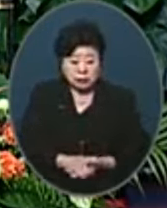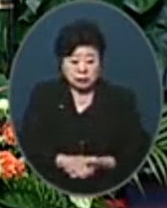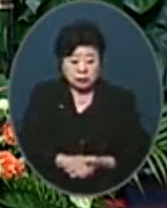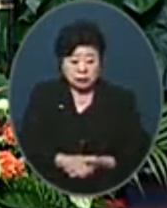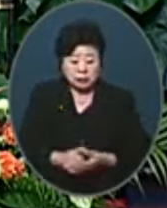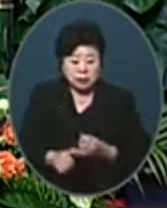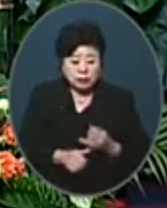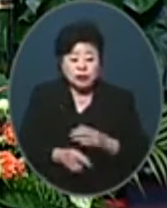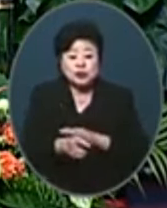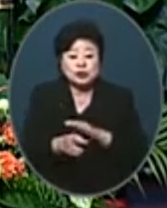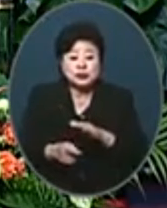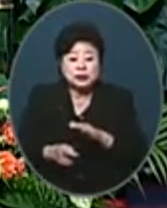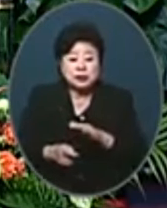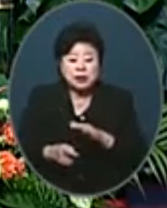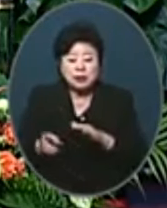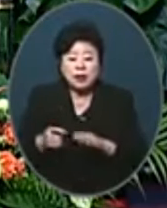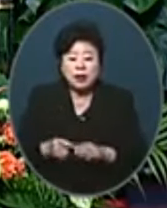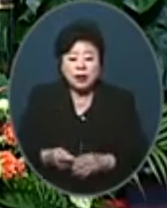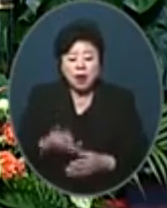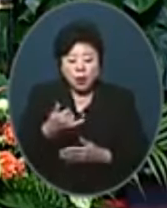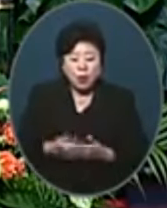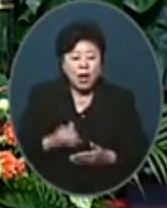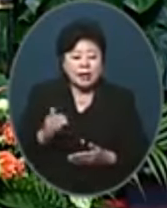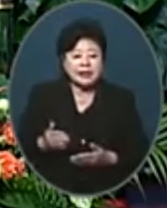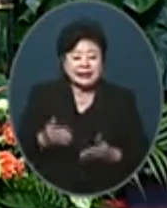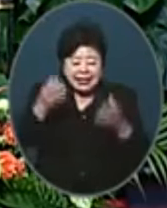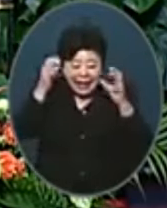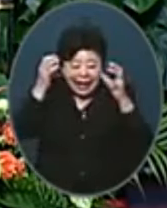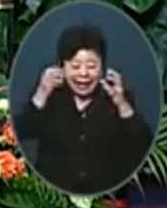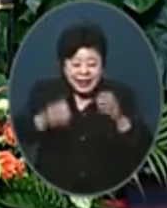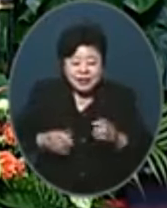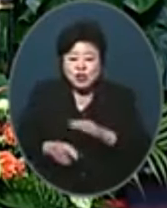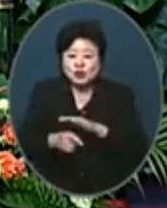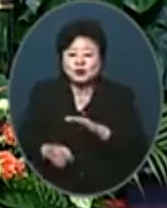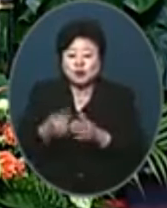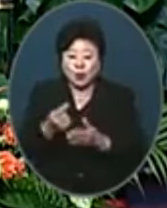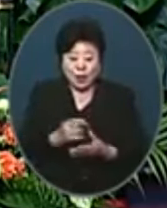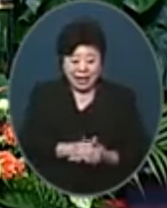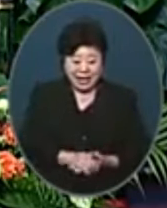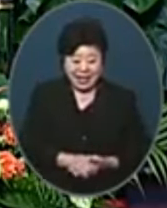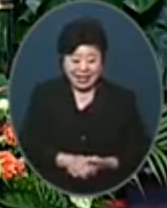아내가 훔쳤다는 건 바로 고아가 된 아이들을 훔쳐온 것입니다.